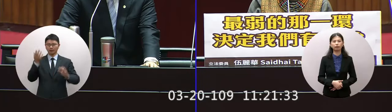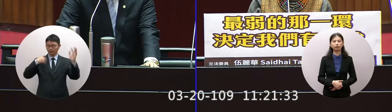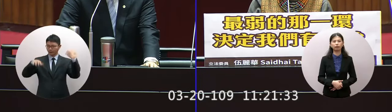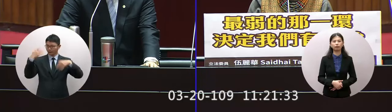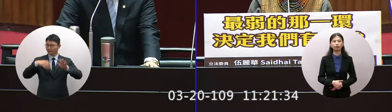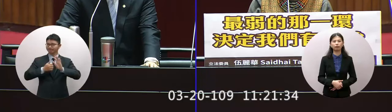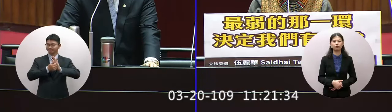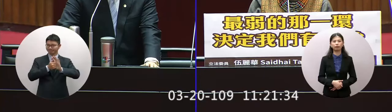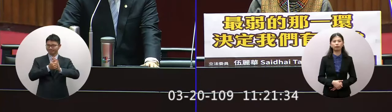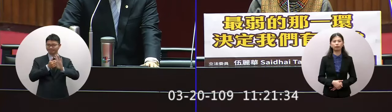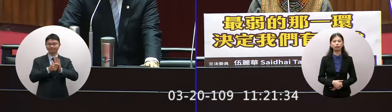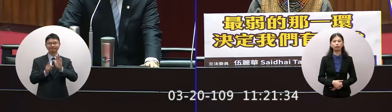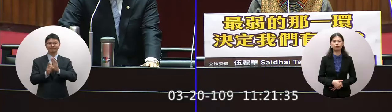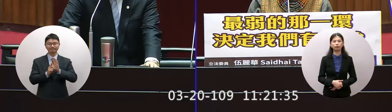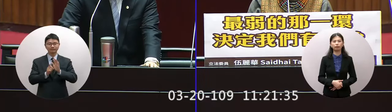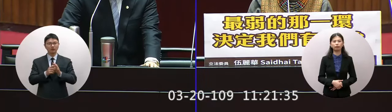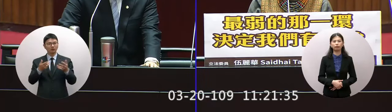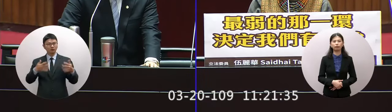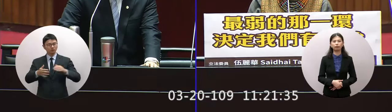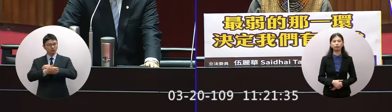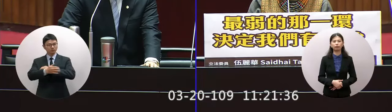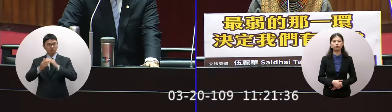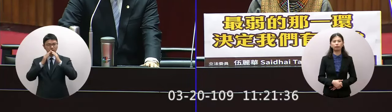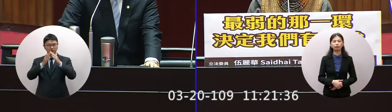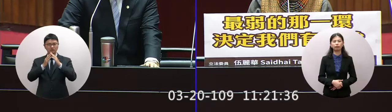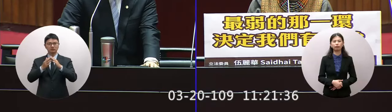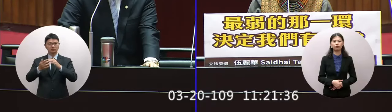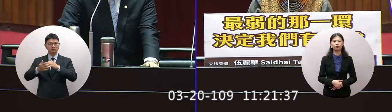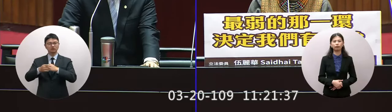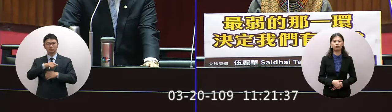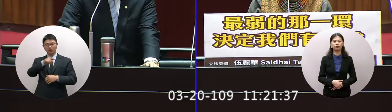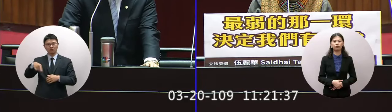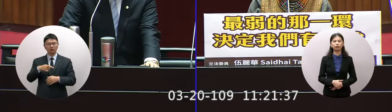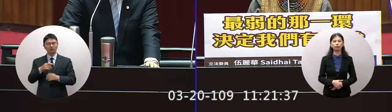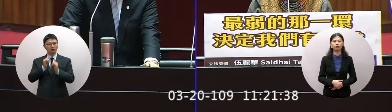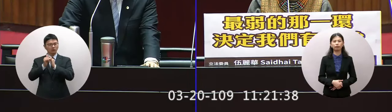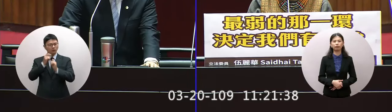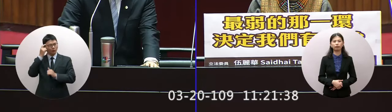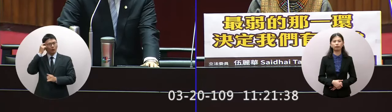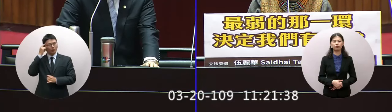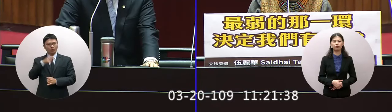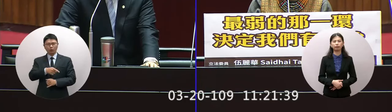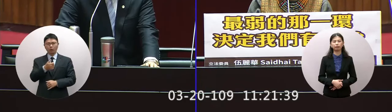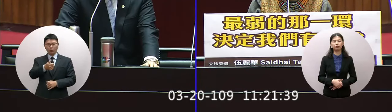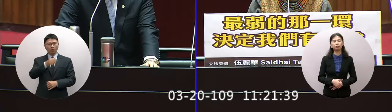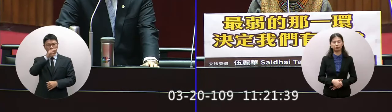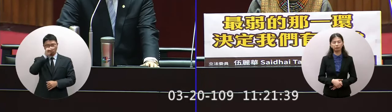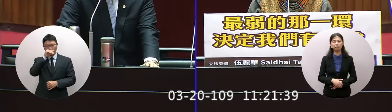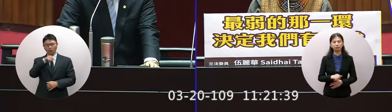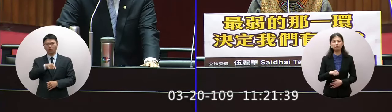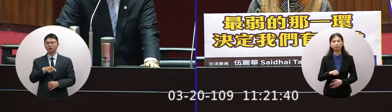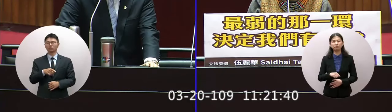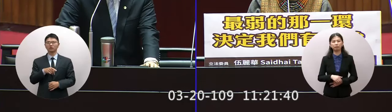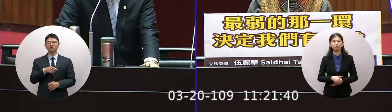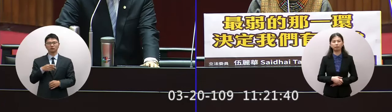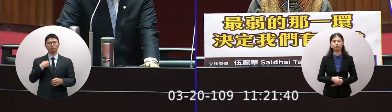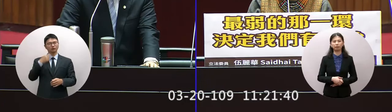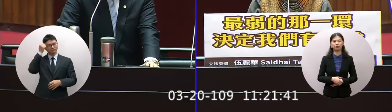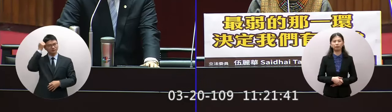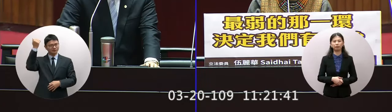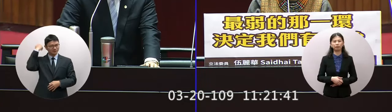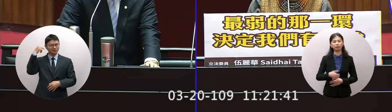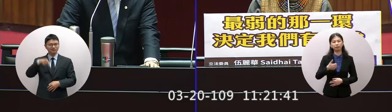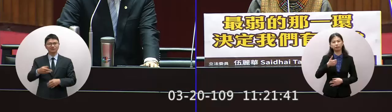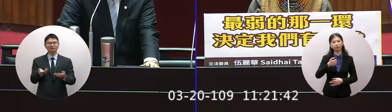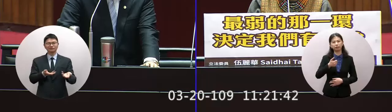很多县市的乡亲很羡慕，也让孩子很有自信。 是， 我很记得那一段美好的时光。